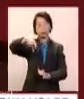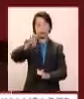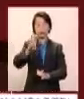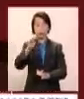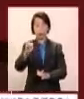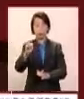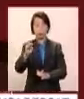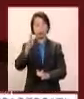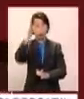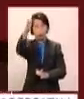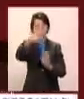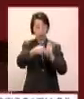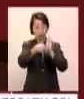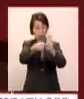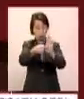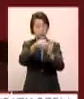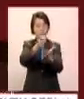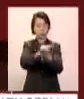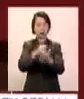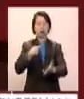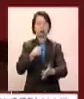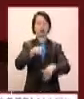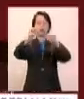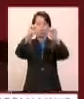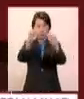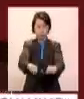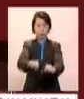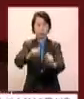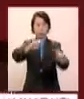bahawa kita mampu